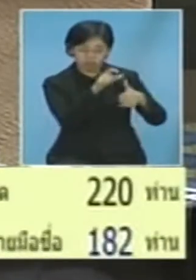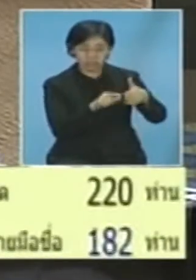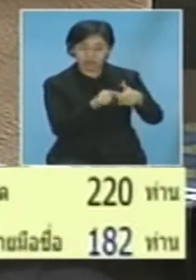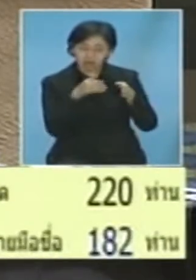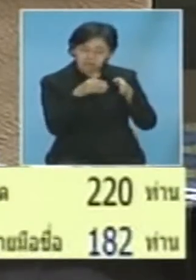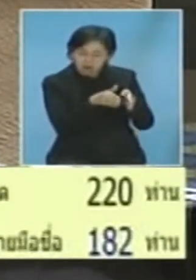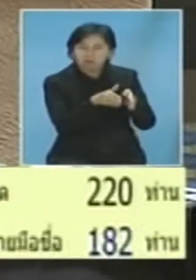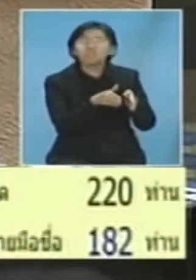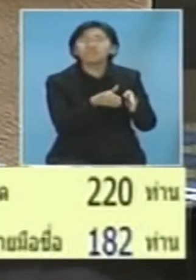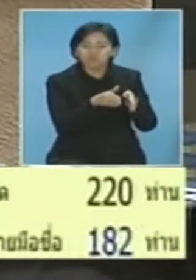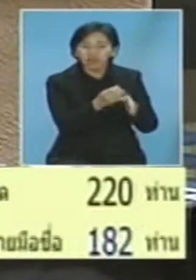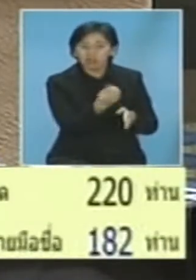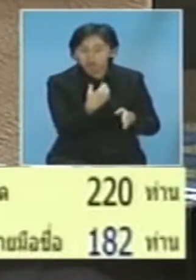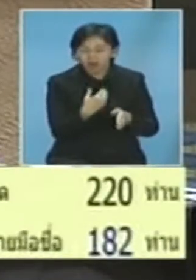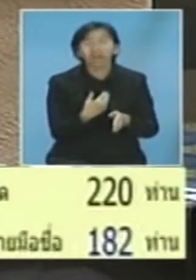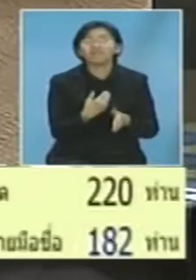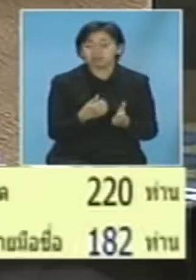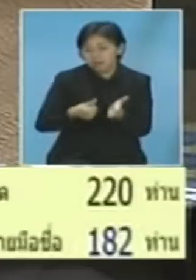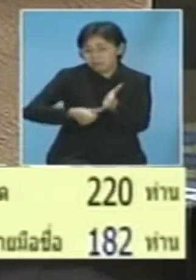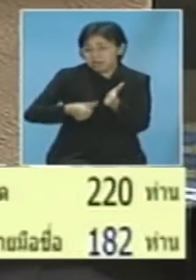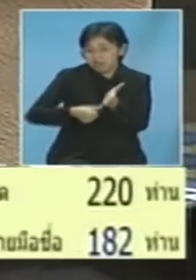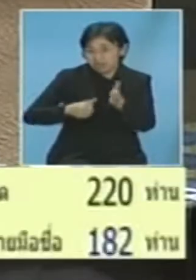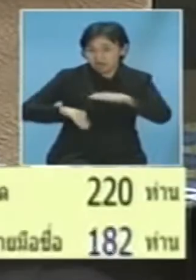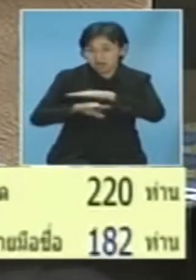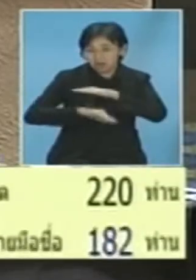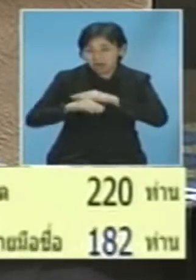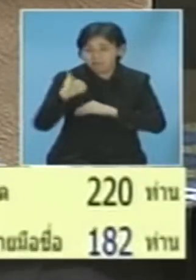เขาจะอ้างว่ามีใบเสร็จหรือเปล่าครับ